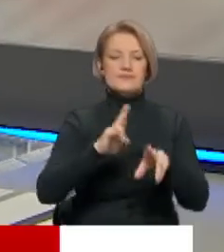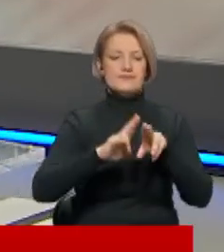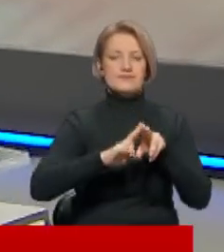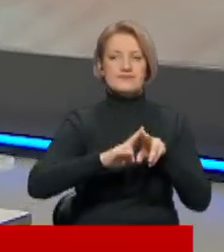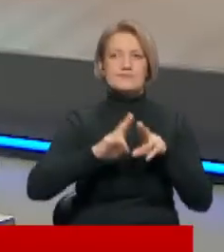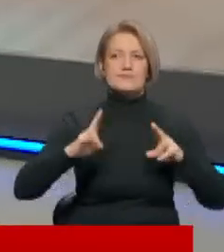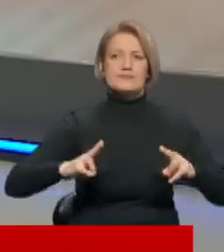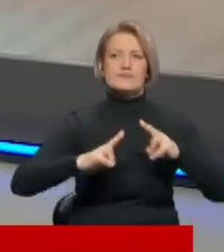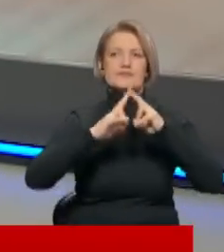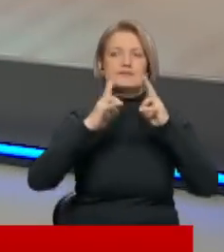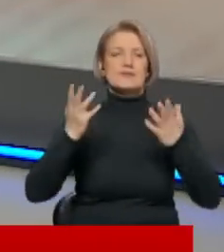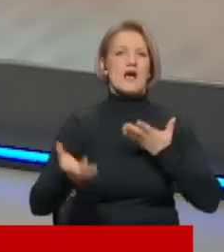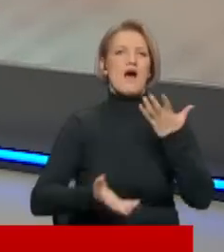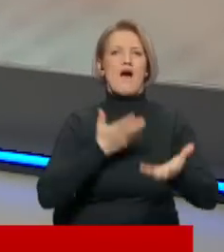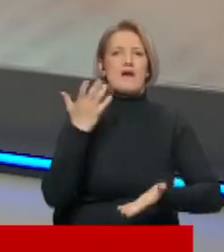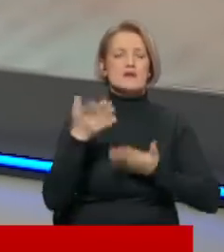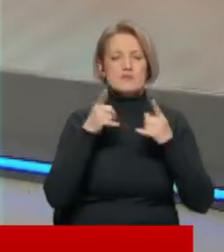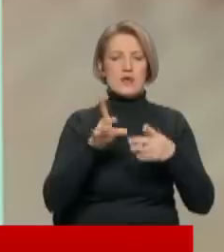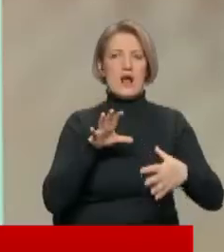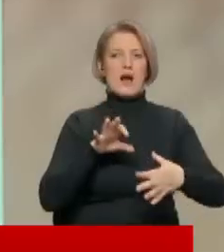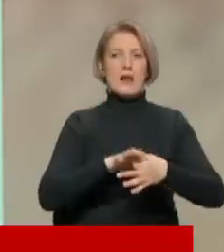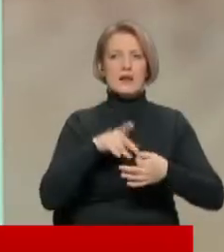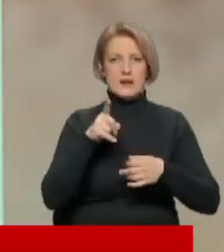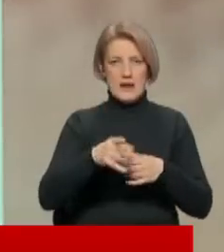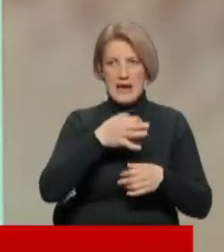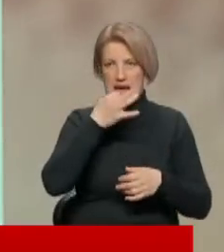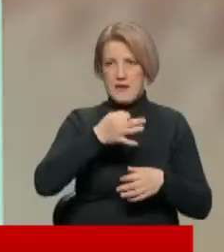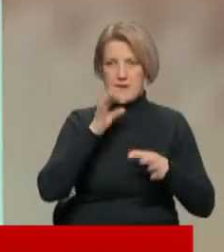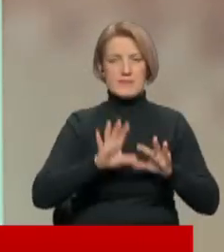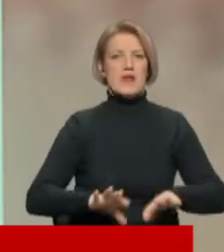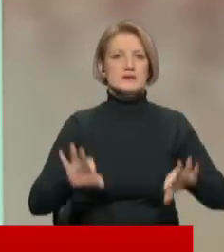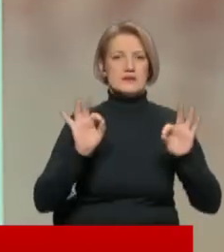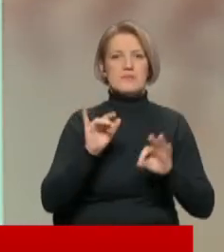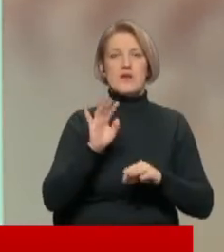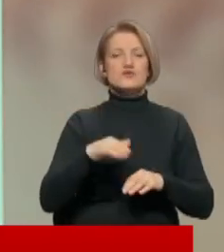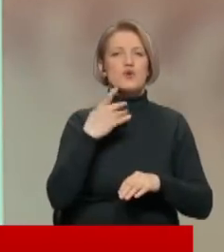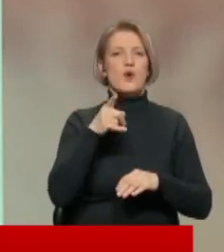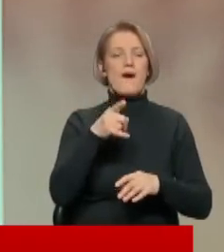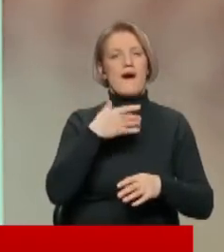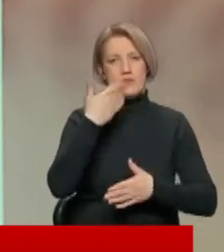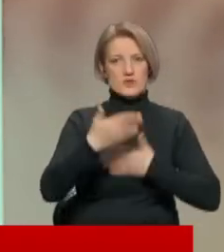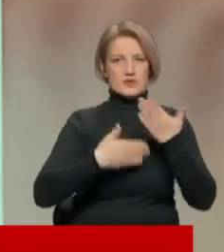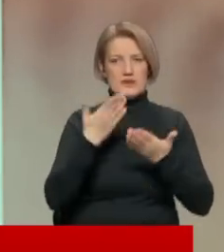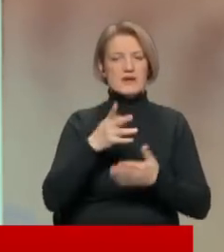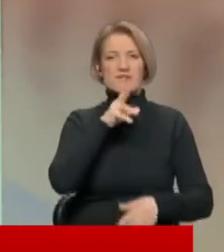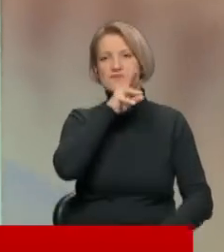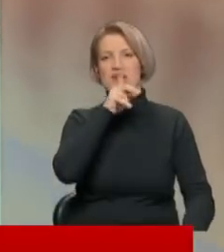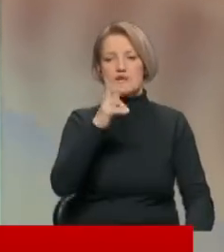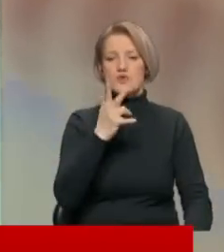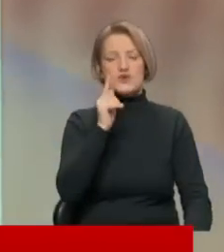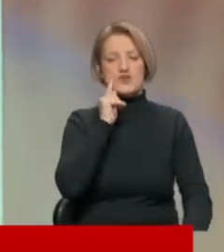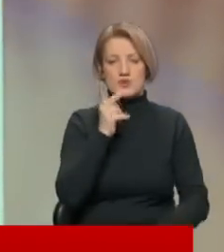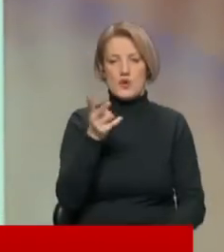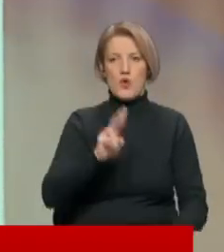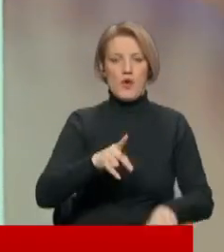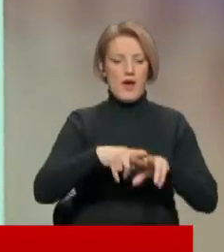Paris'i Yaktı yıktı Bununla ilgili haberimiz de hazır birazdan 10'da aktaracağız sizlere Fransa'da 3 kişinin